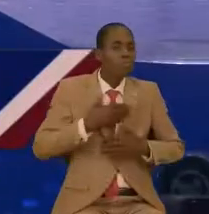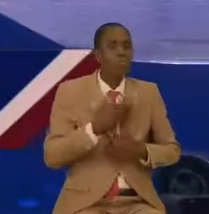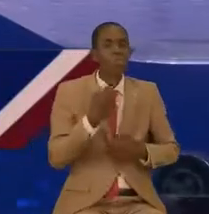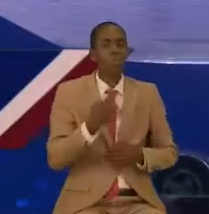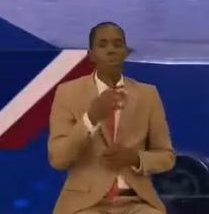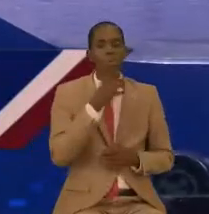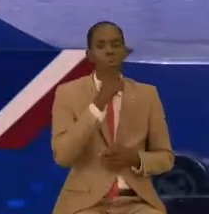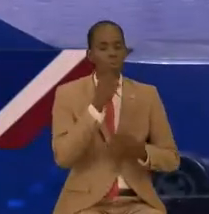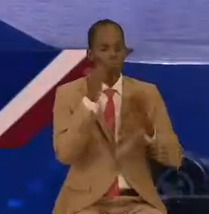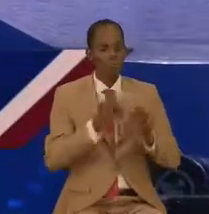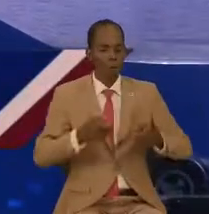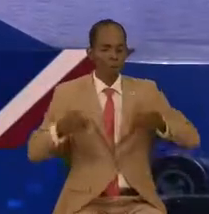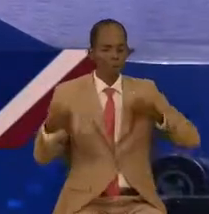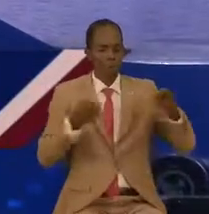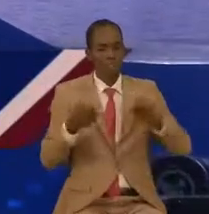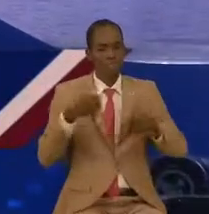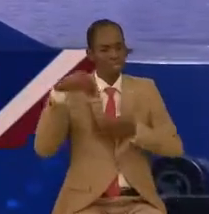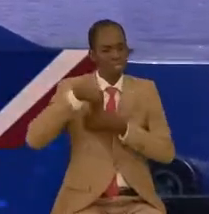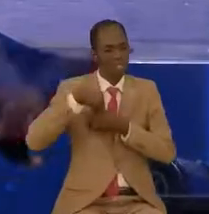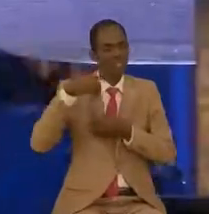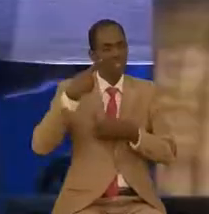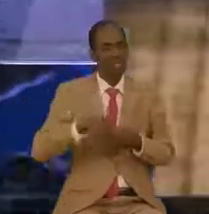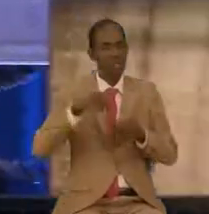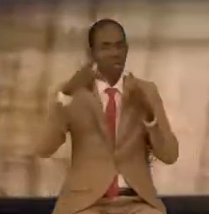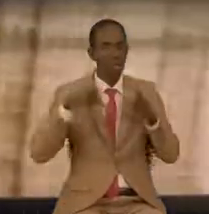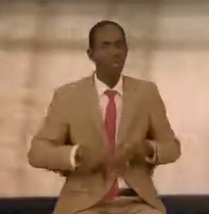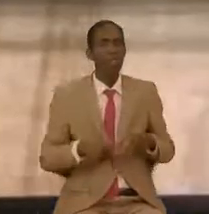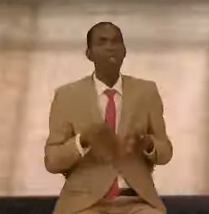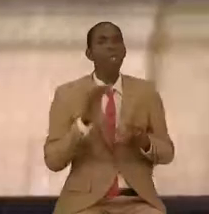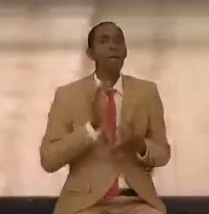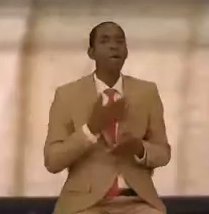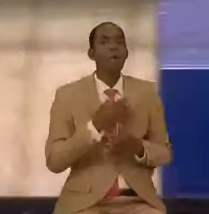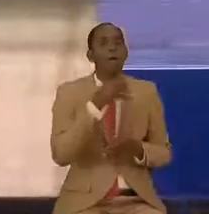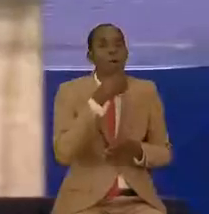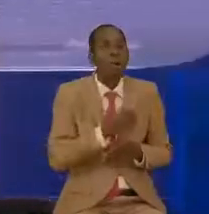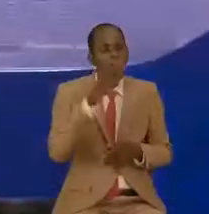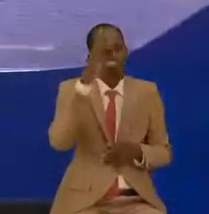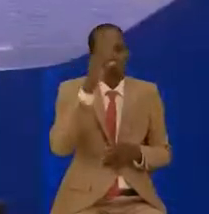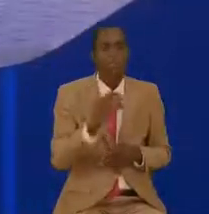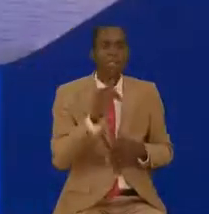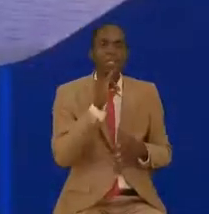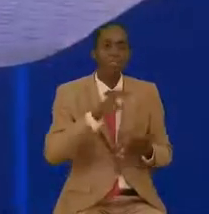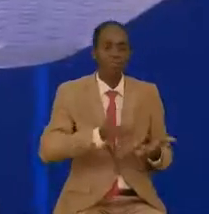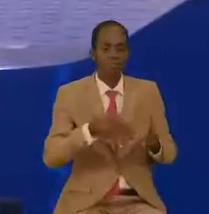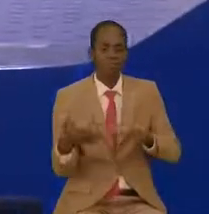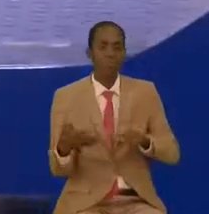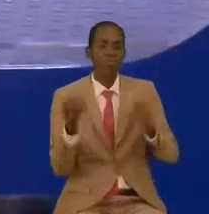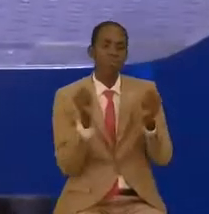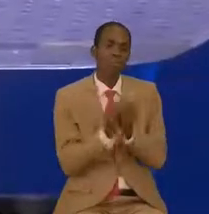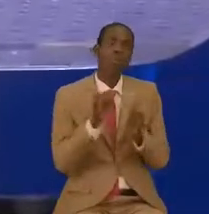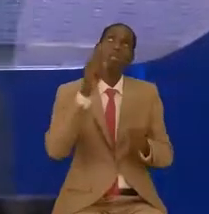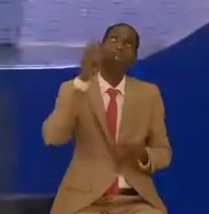facteur, contrôleur dans l'homme, le vieil homme. Ce vieil homme, notre vieil homme, a